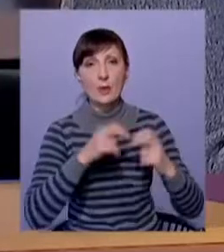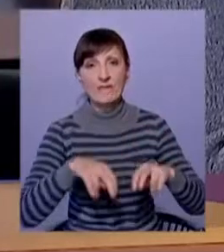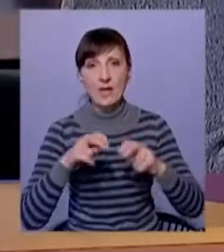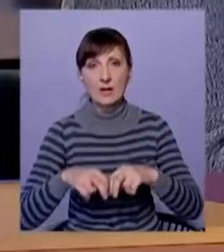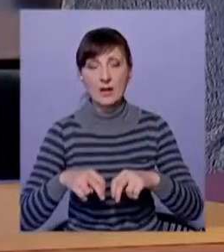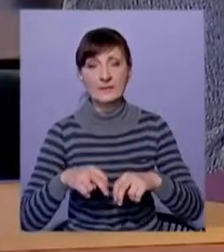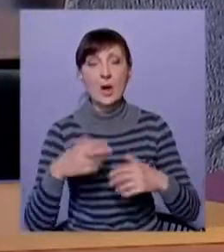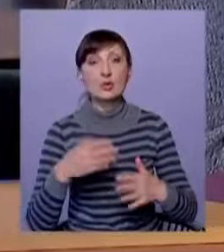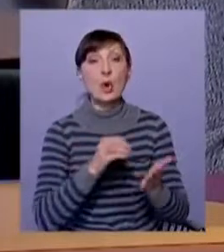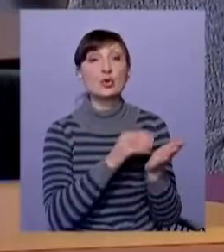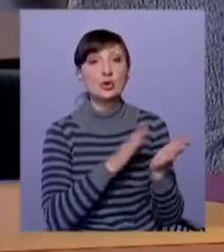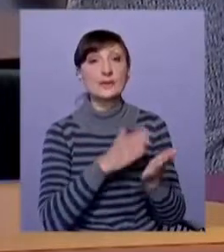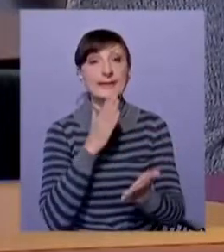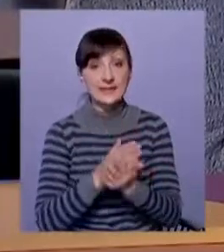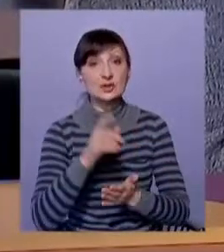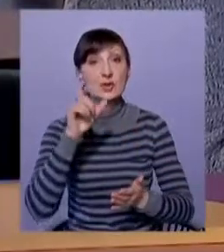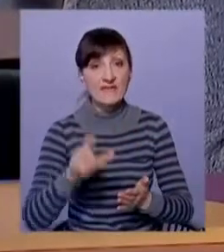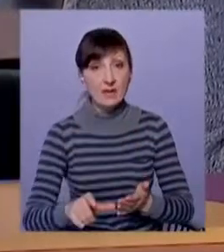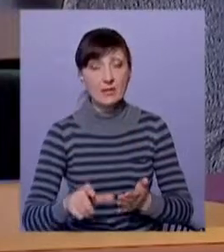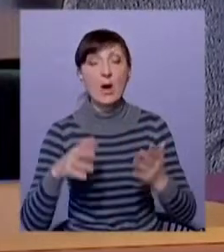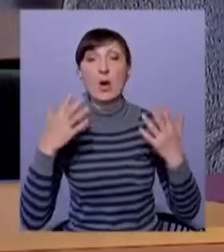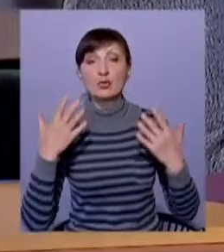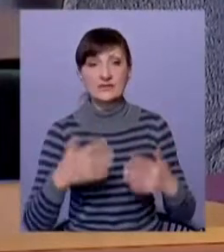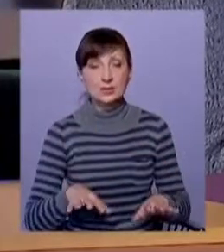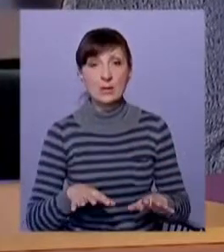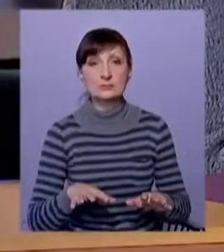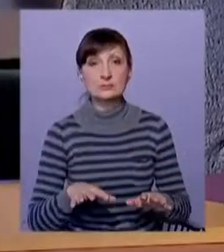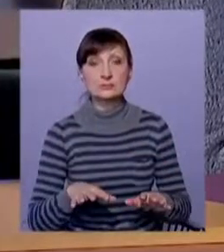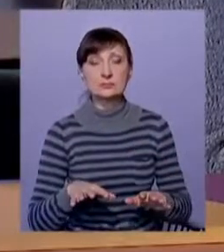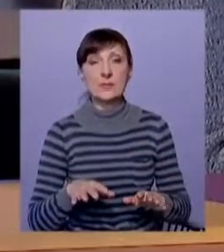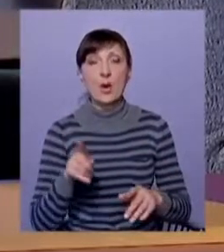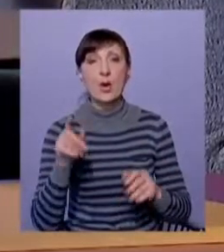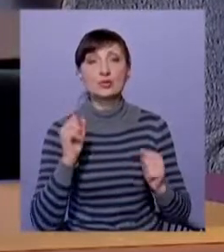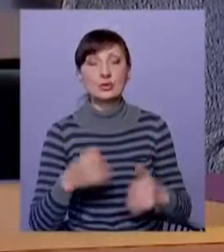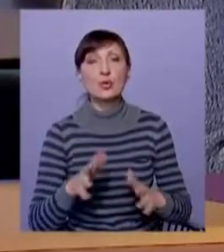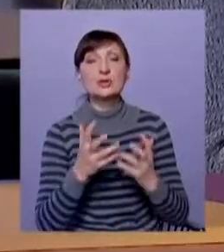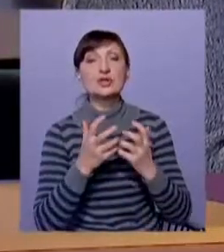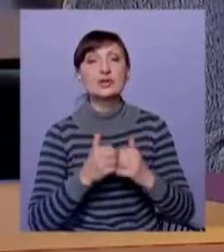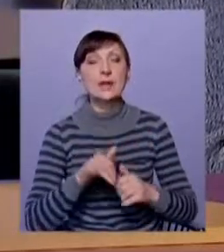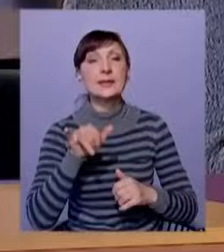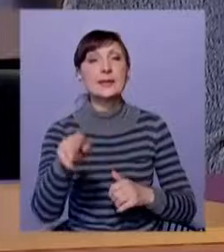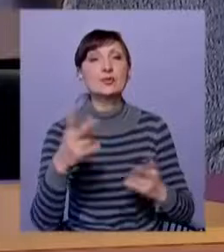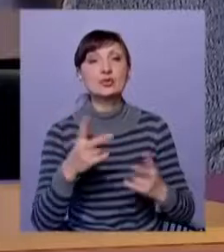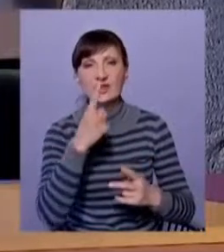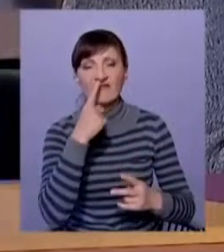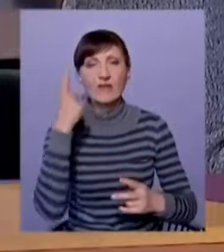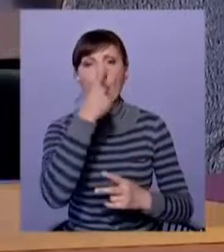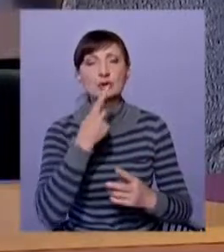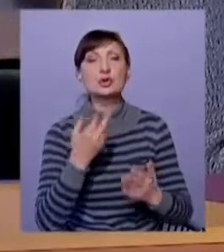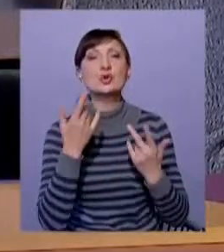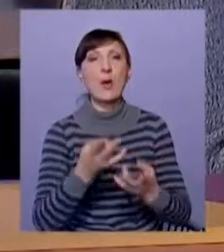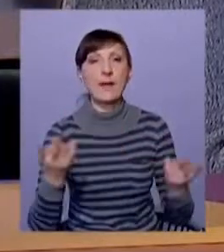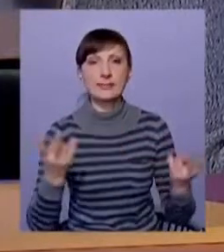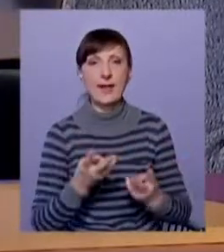уже встал на диспансерный учет, соответственно, уже, как говорится, менеджер может просчитать, сколько препаратов ему необходимо до конца года,